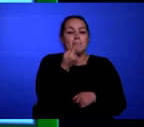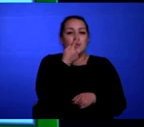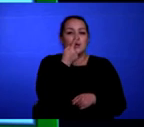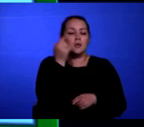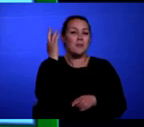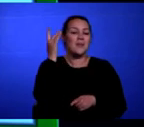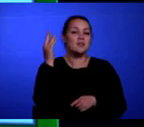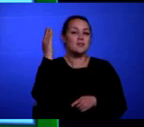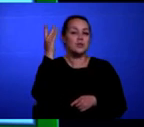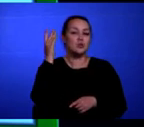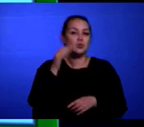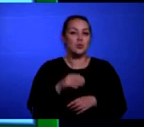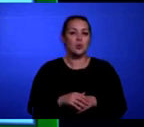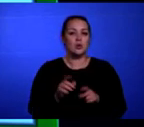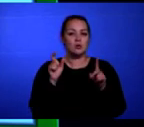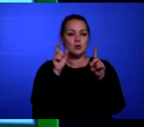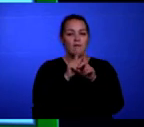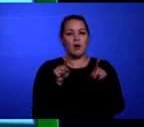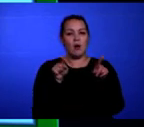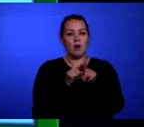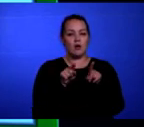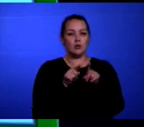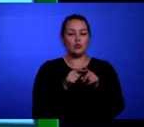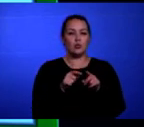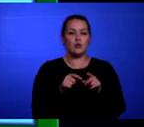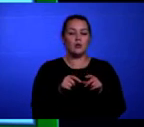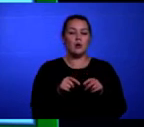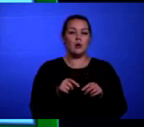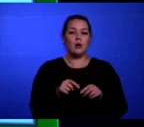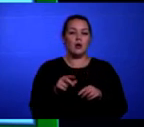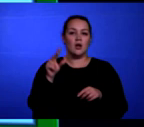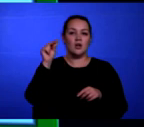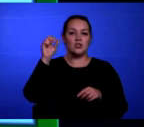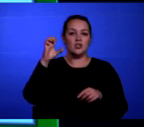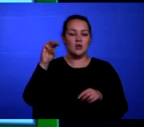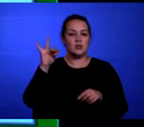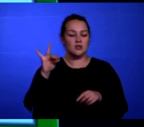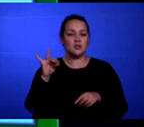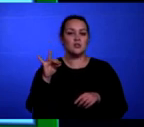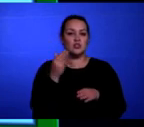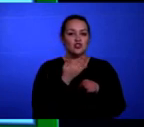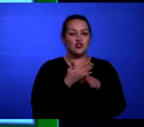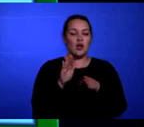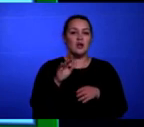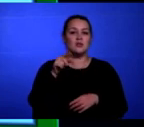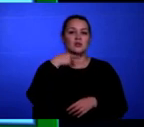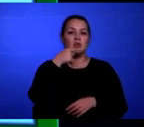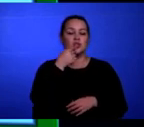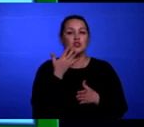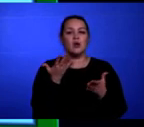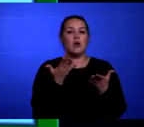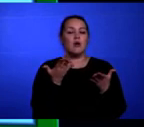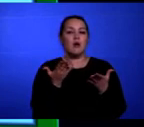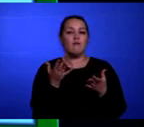значению слова одной и той же части речи а какова роль синонимов в речи